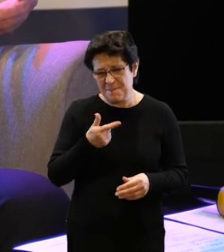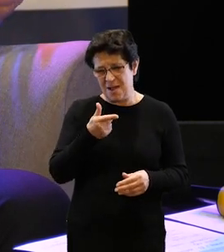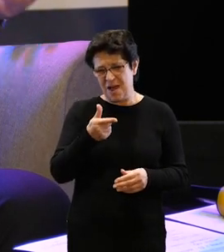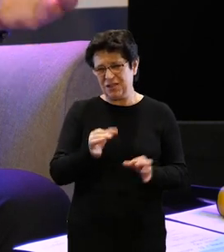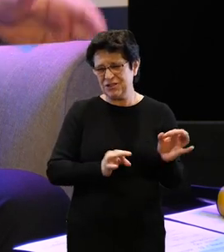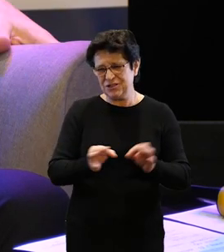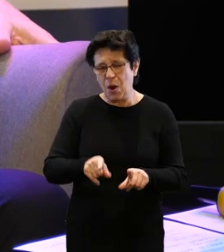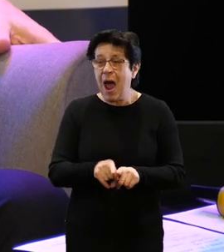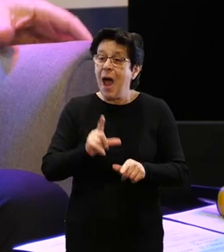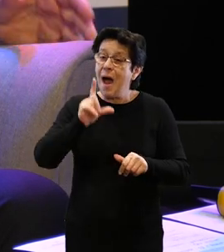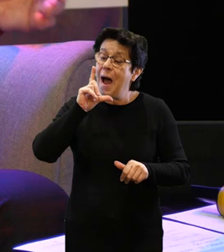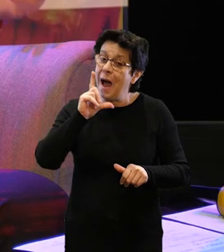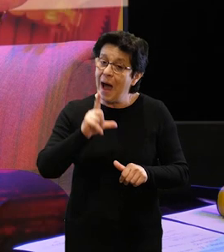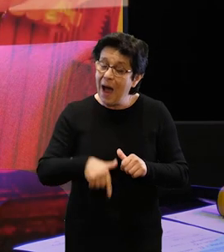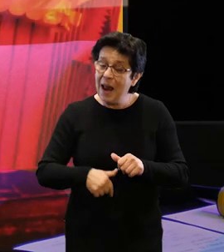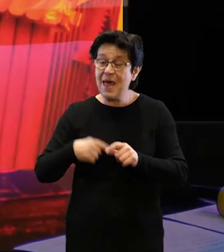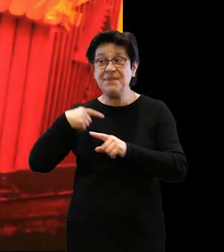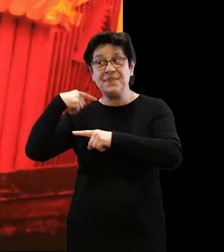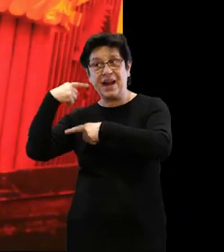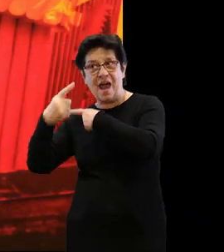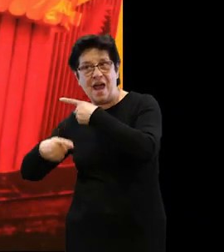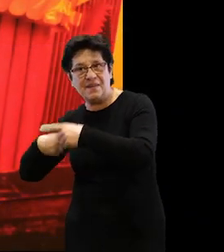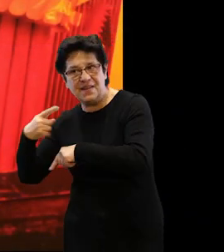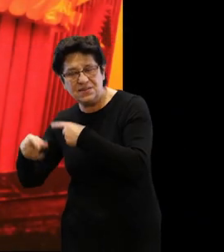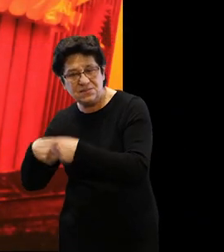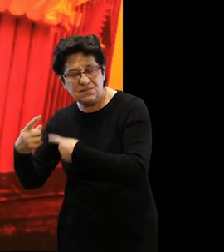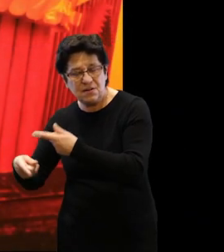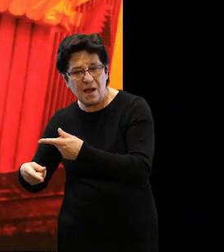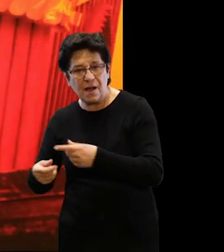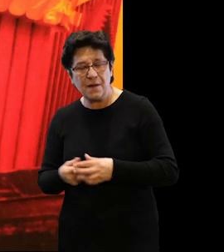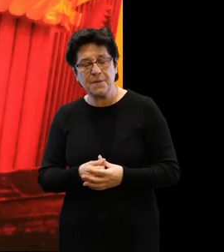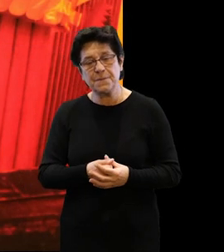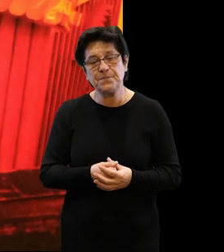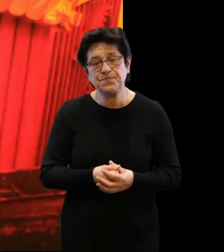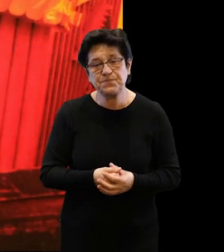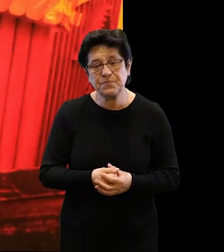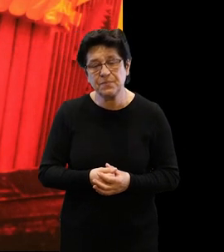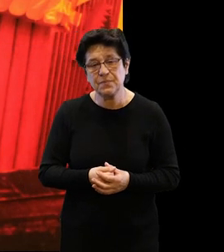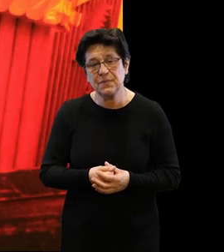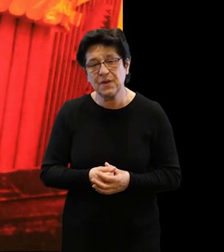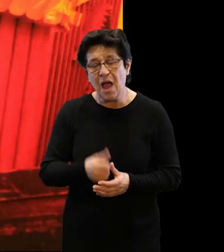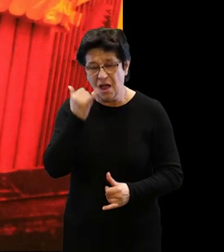ta tradycja w tym zawarta jeżeli będziemy mieli mówiąc po poznańsku